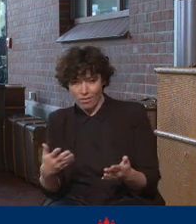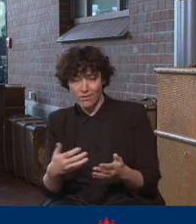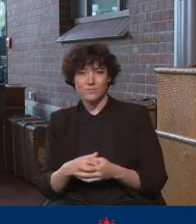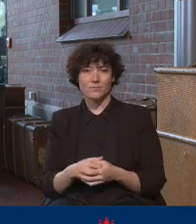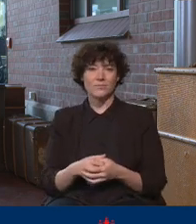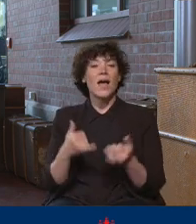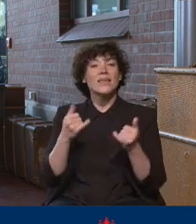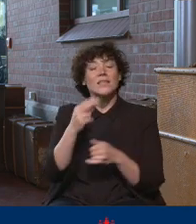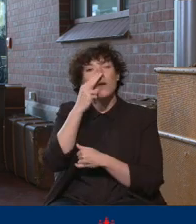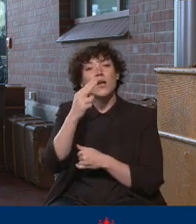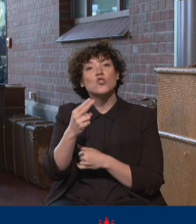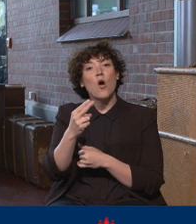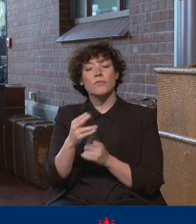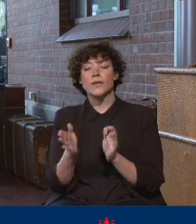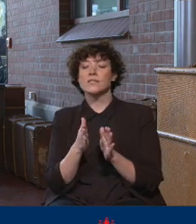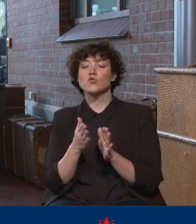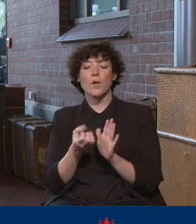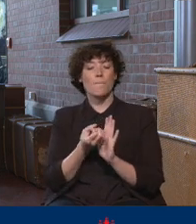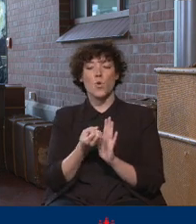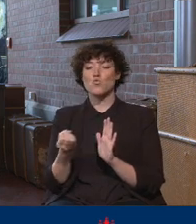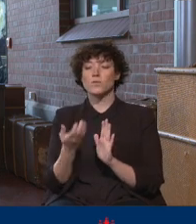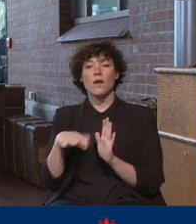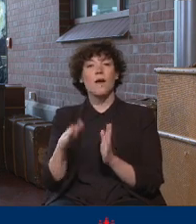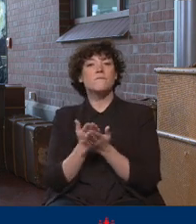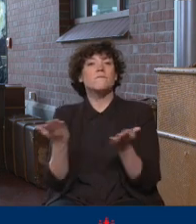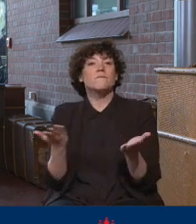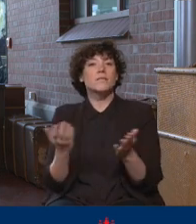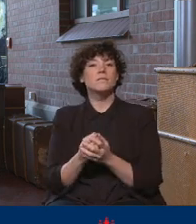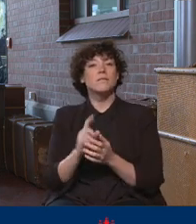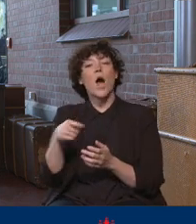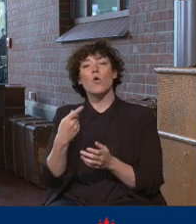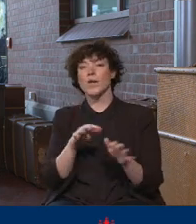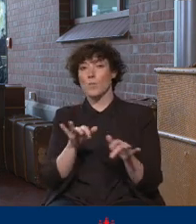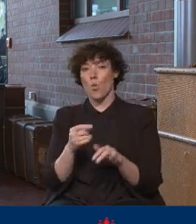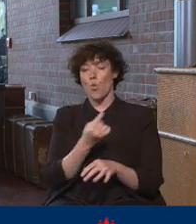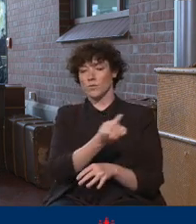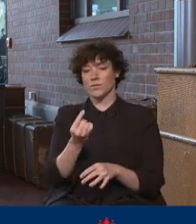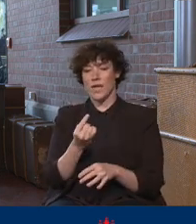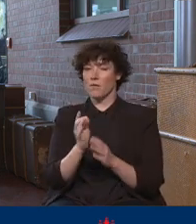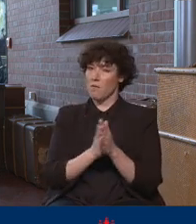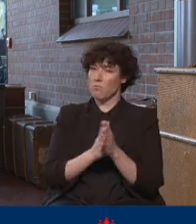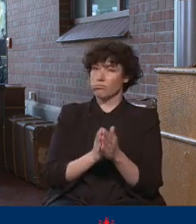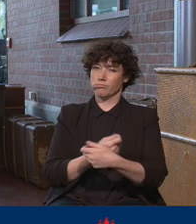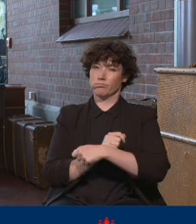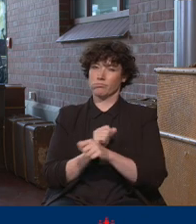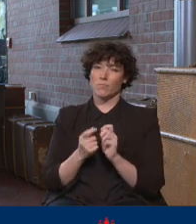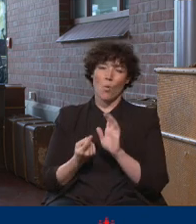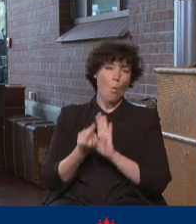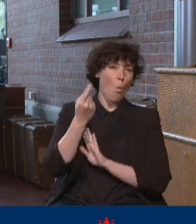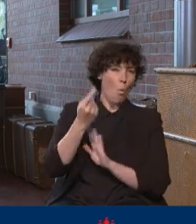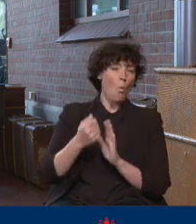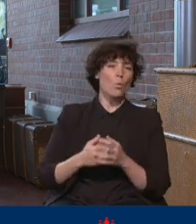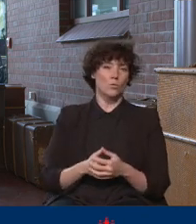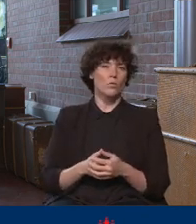zwischenzeitlich produziert worden da werde ich schon noch mal sagen zu den büros die haben schon richtig sich der angestrengt und wenn ich jetzt mal so ganz